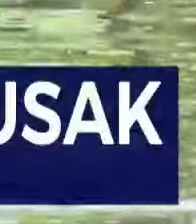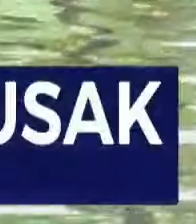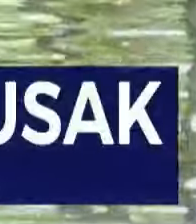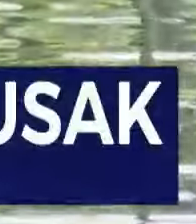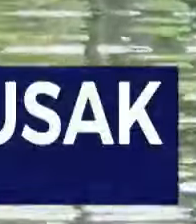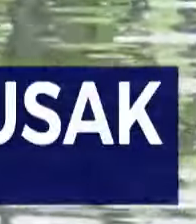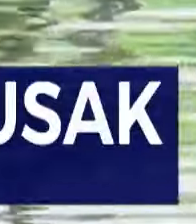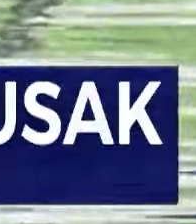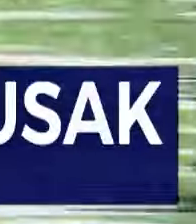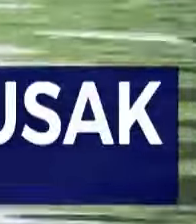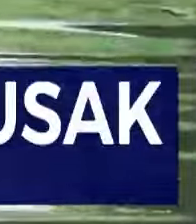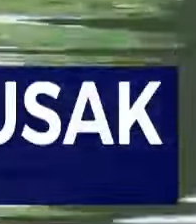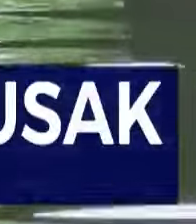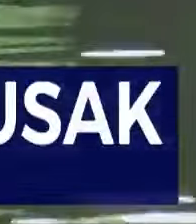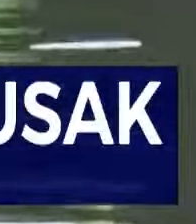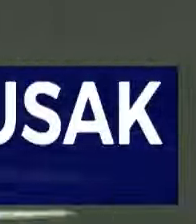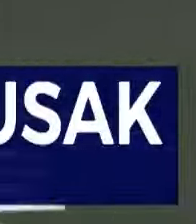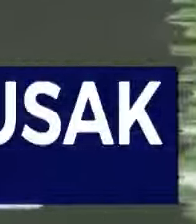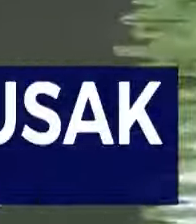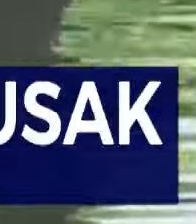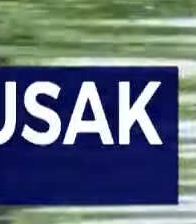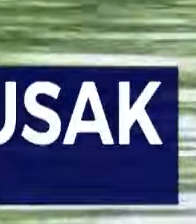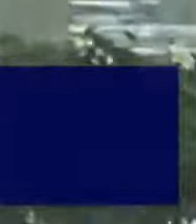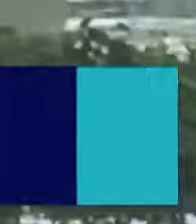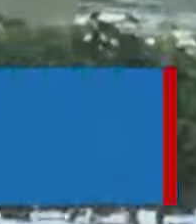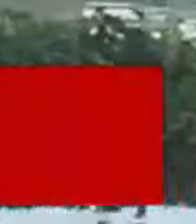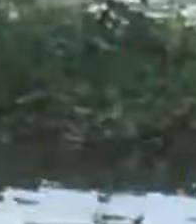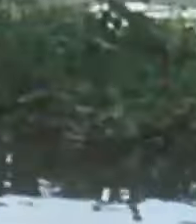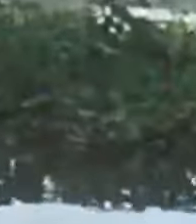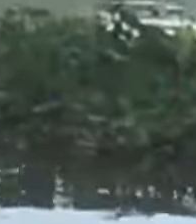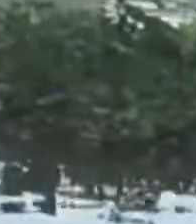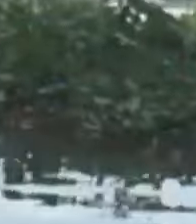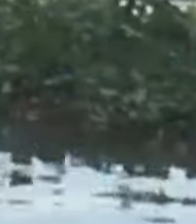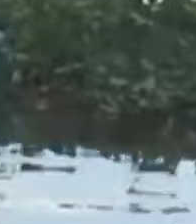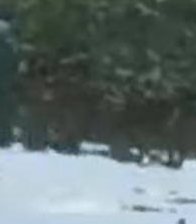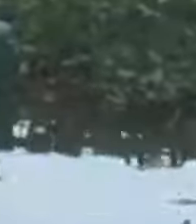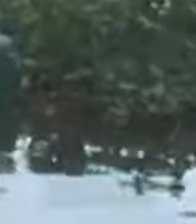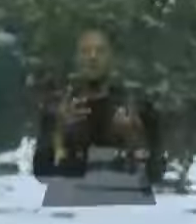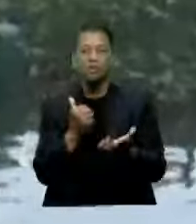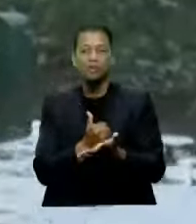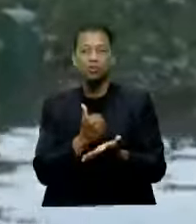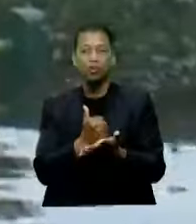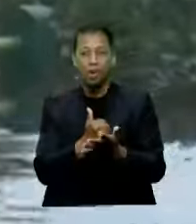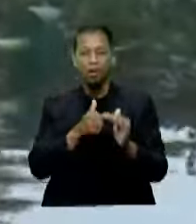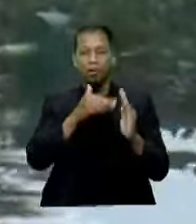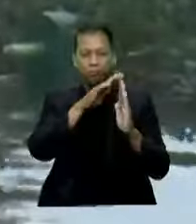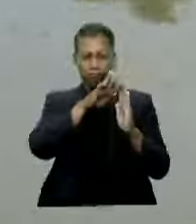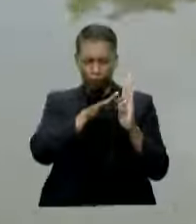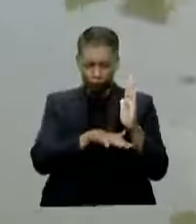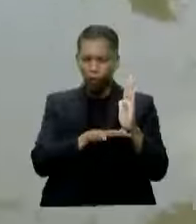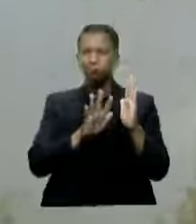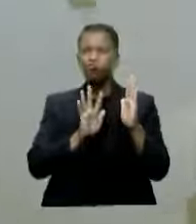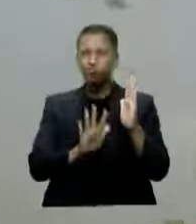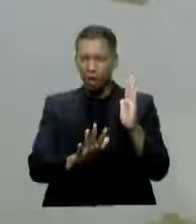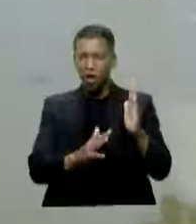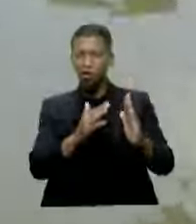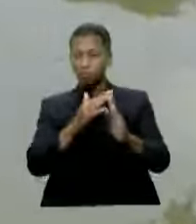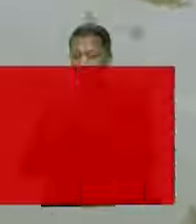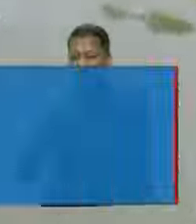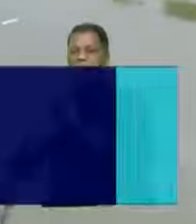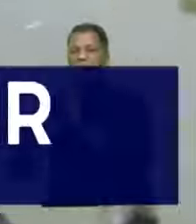are mencapai 2 bulan meski banjir mulai surut tinggi air di kawasan permukiman masih mencapai 1 Me